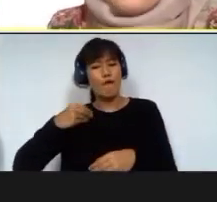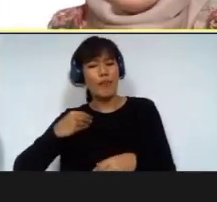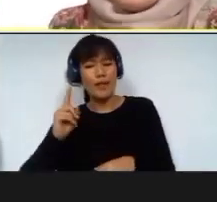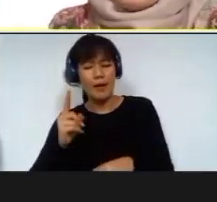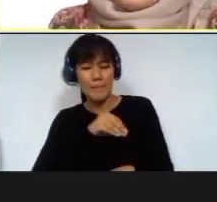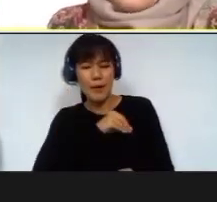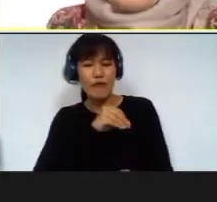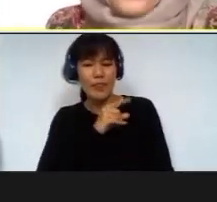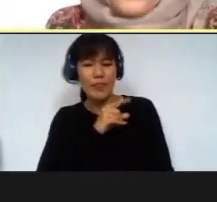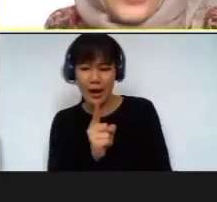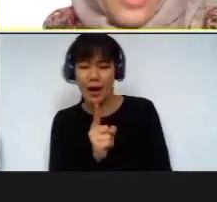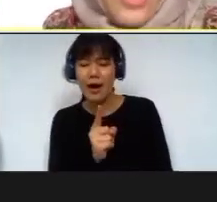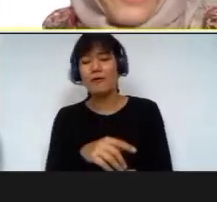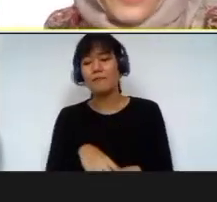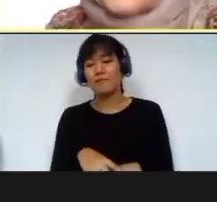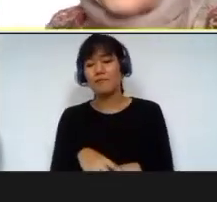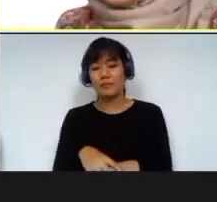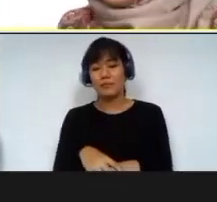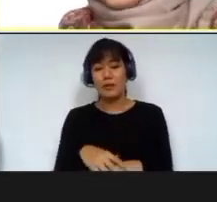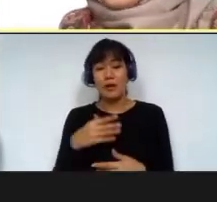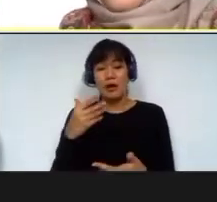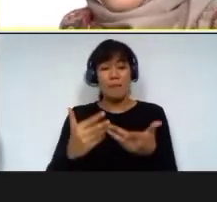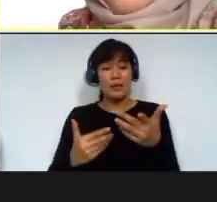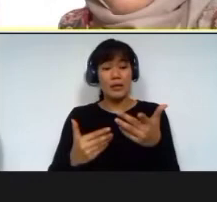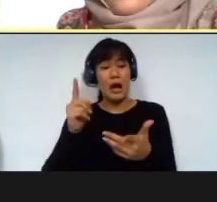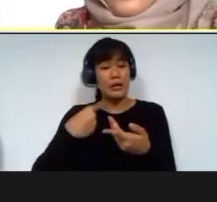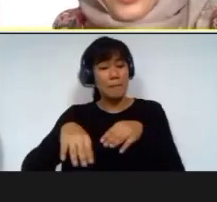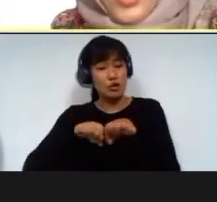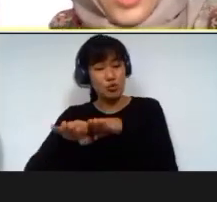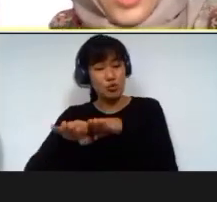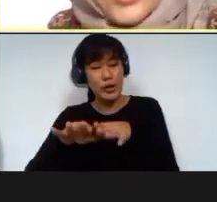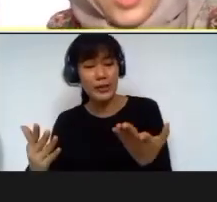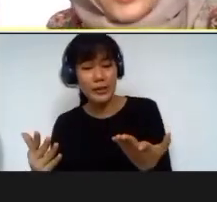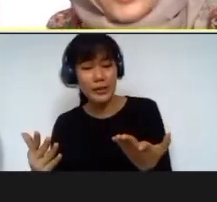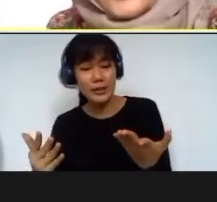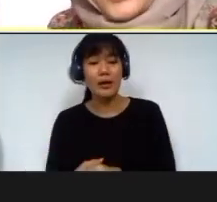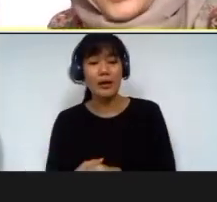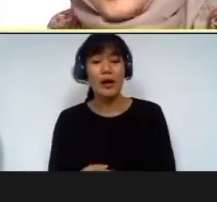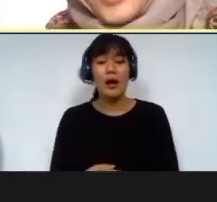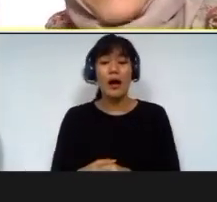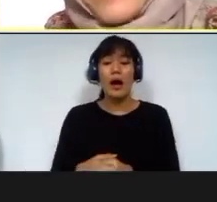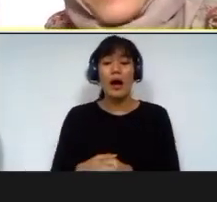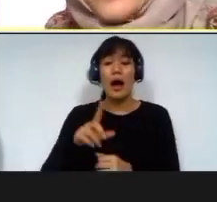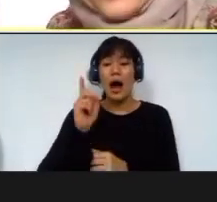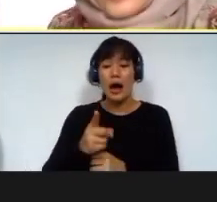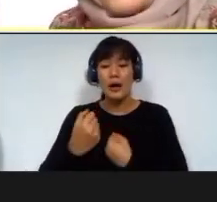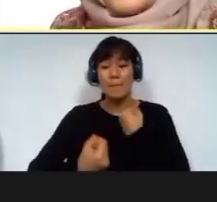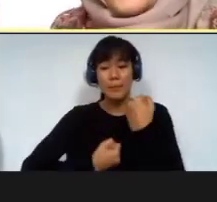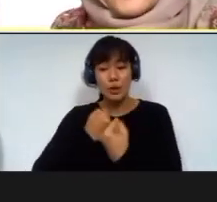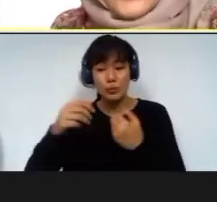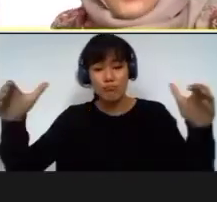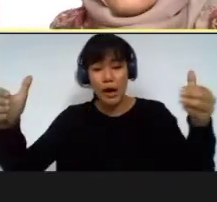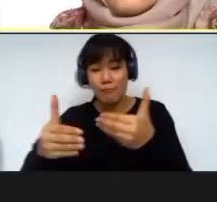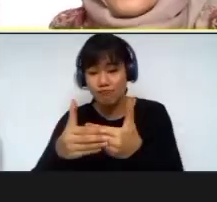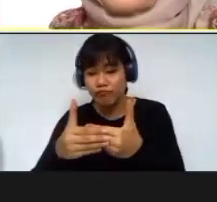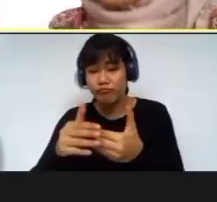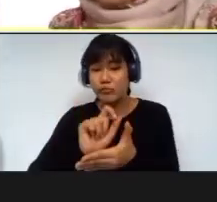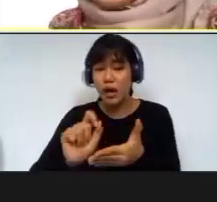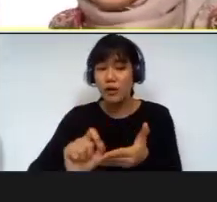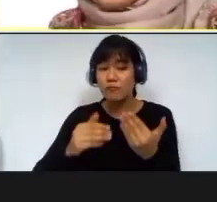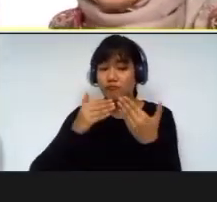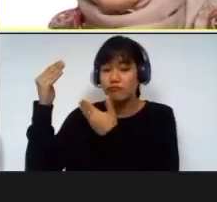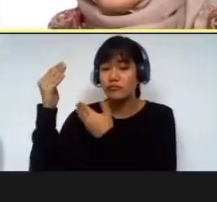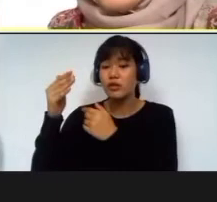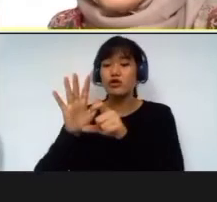kebijakan. Apakah ada afirmasi di sana? Apakah ada tindakan-tindakan perlindungan di madrasah, terutama